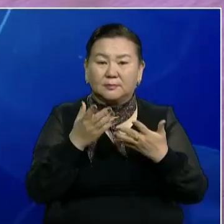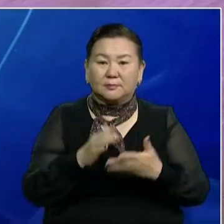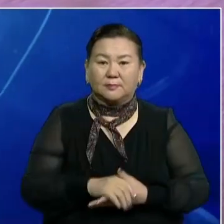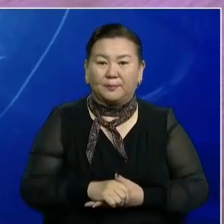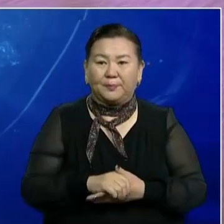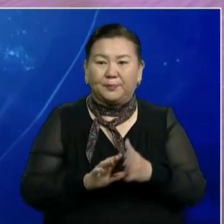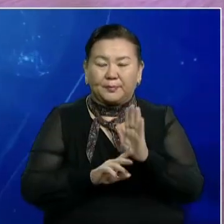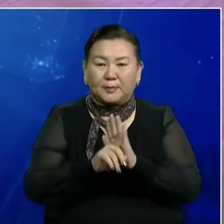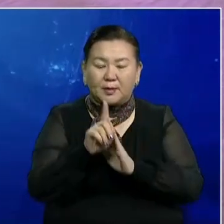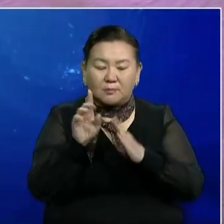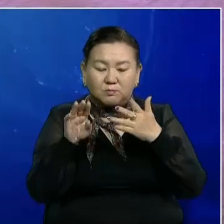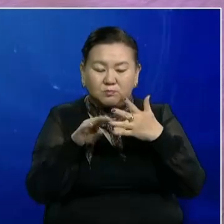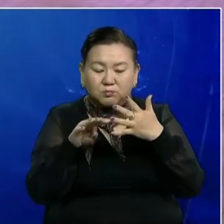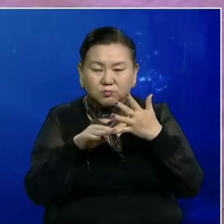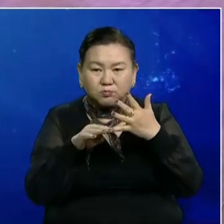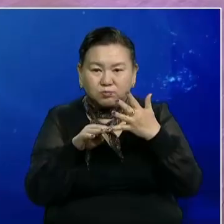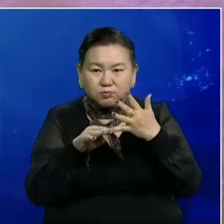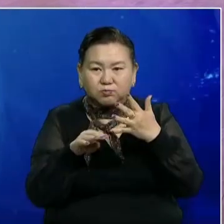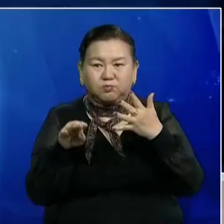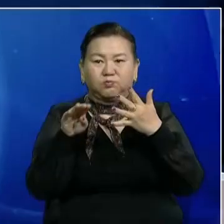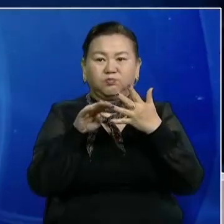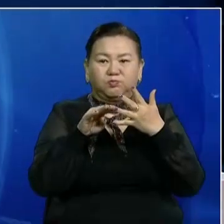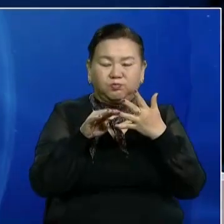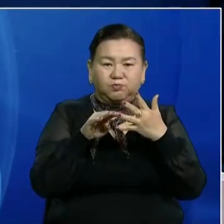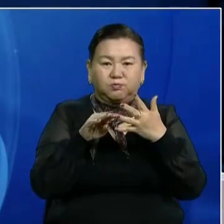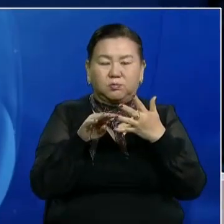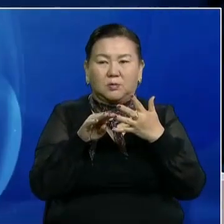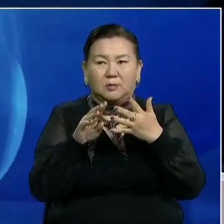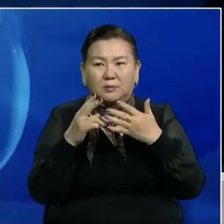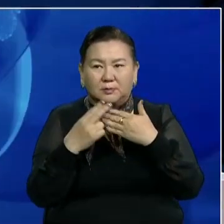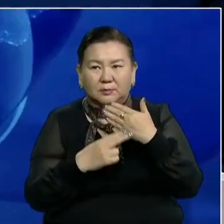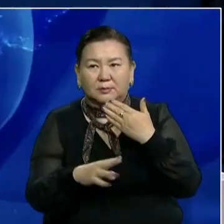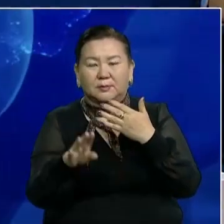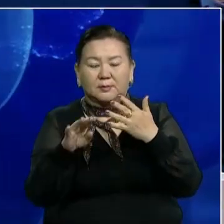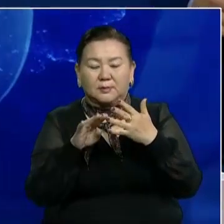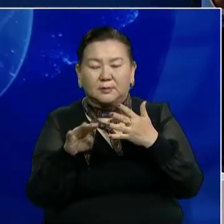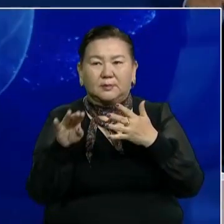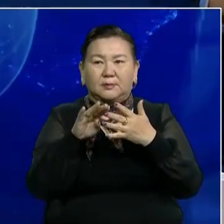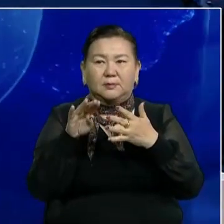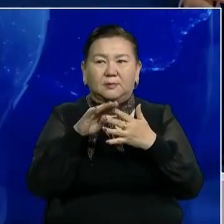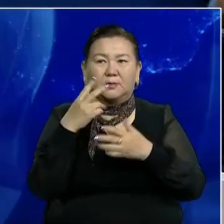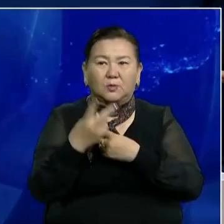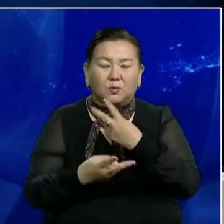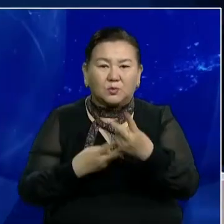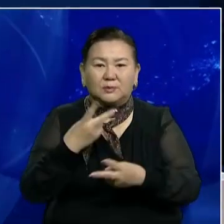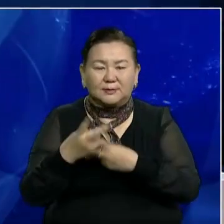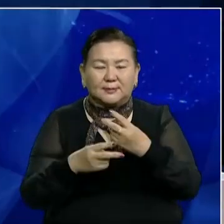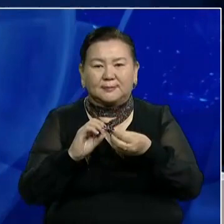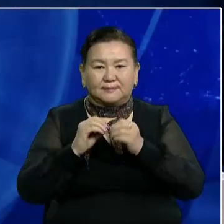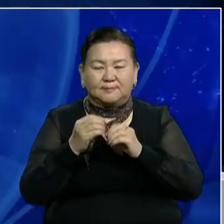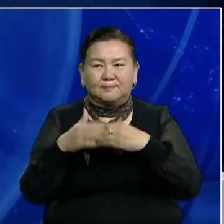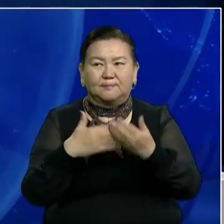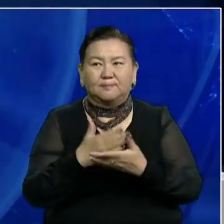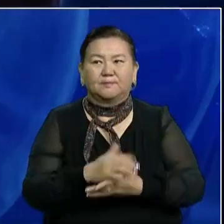эхний шатндаа бол эхнийхээ үйл ажиллагаанд бол орцсон. Тэндээс цаашаа одоохондоо бол дараагийнхаа үйл ажиллагаануудыг тест дараалтаар хийж явж